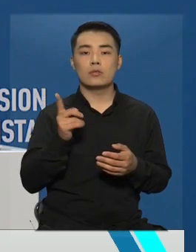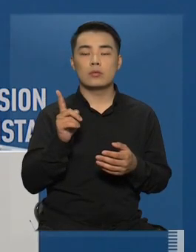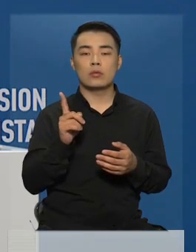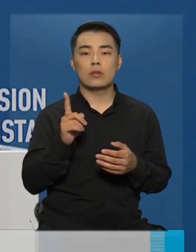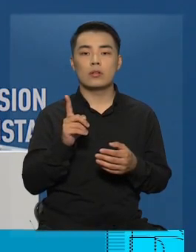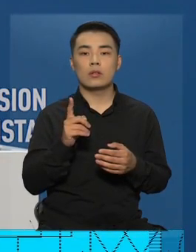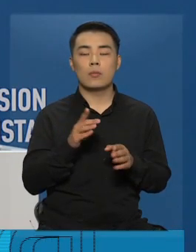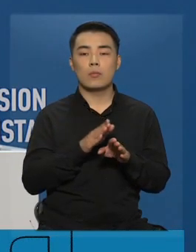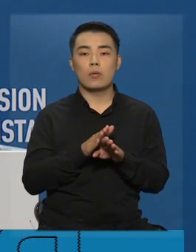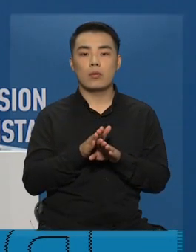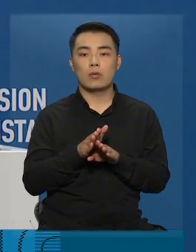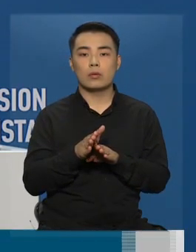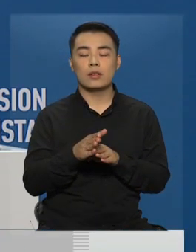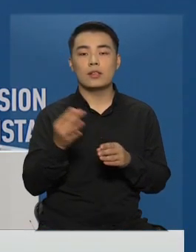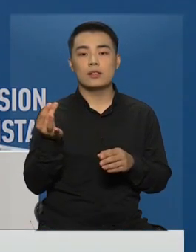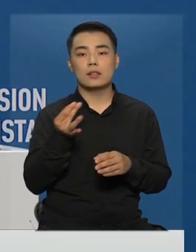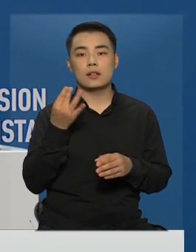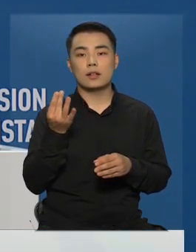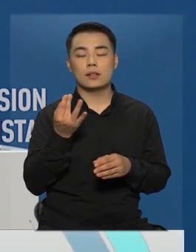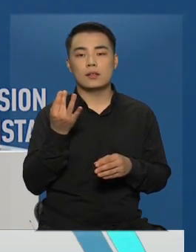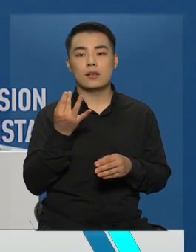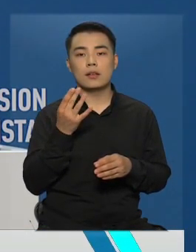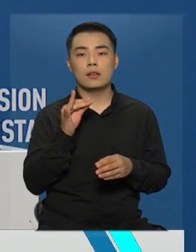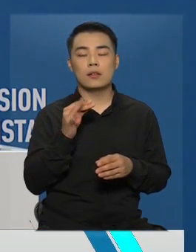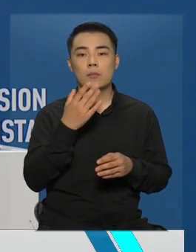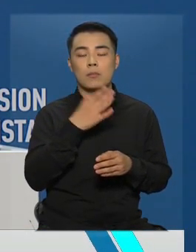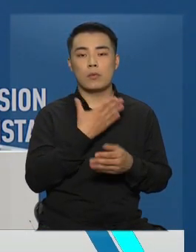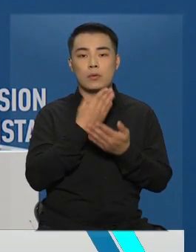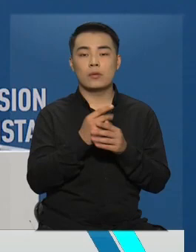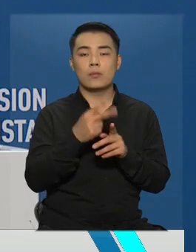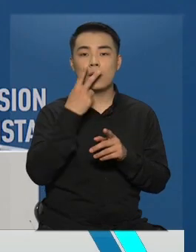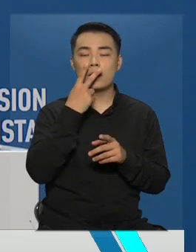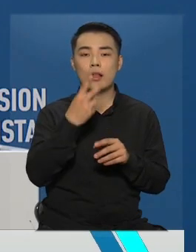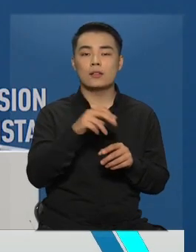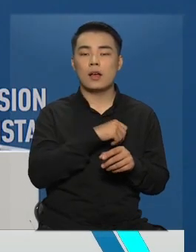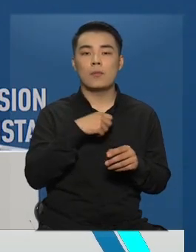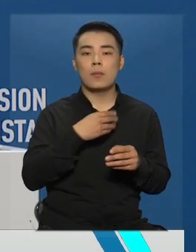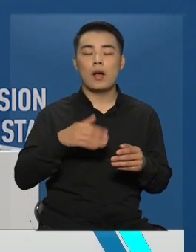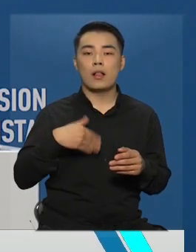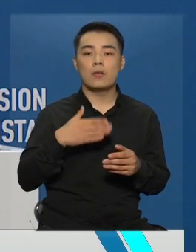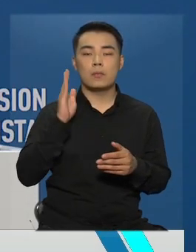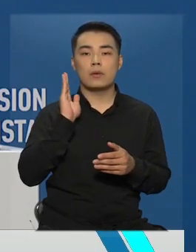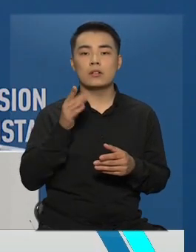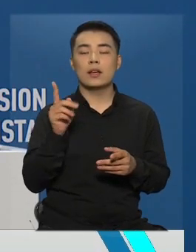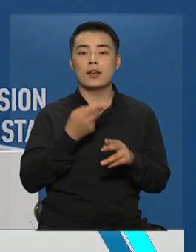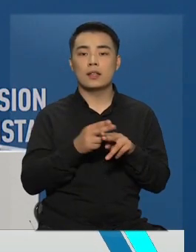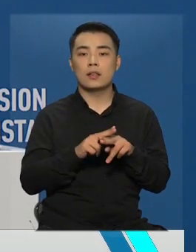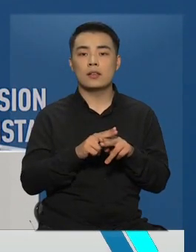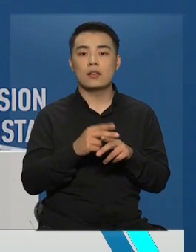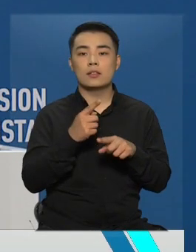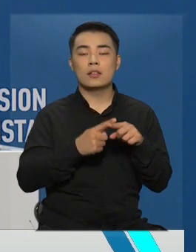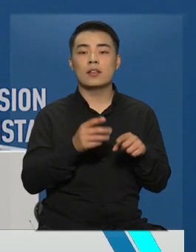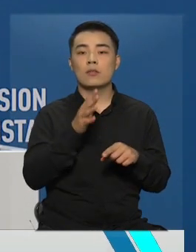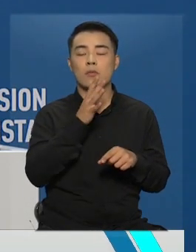такой очень интересный и на мой взгляд положительный факт это средний